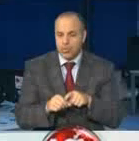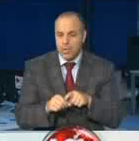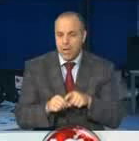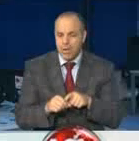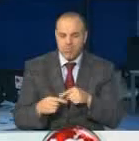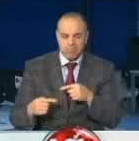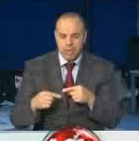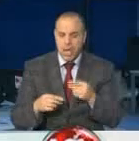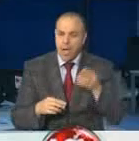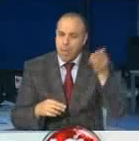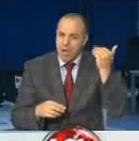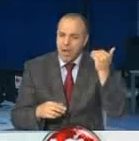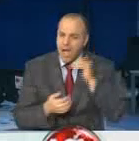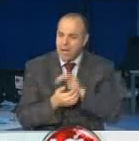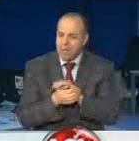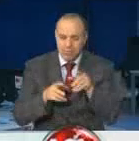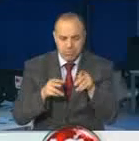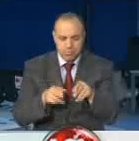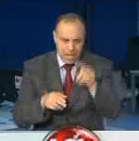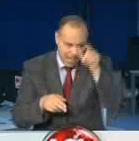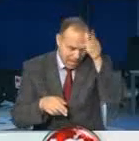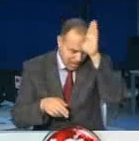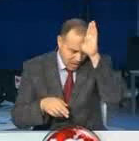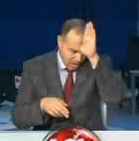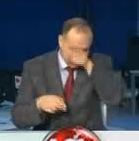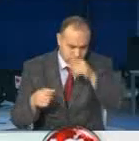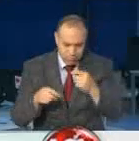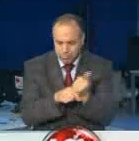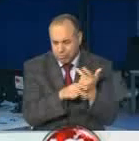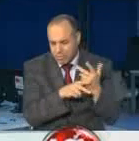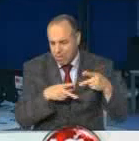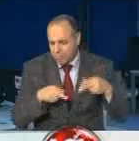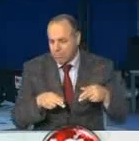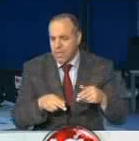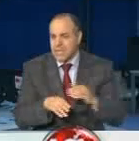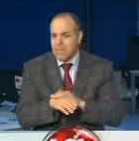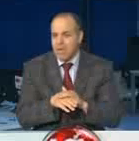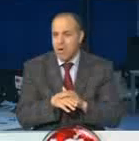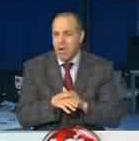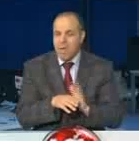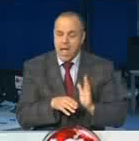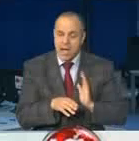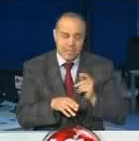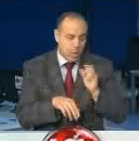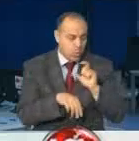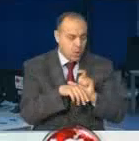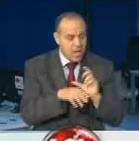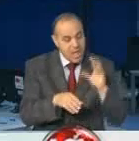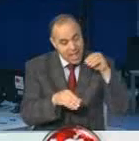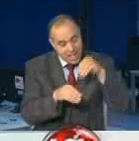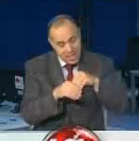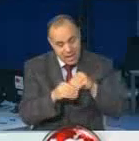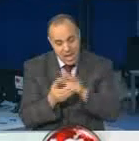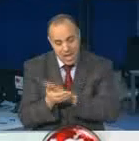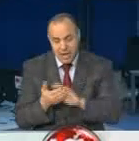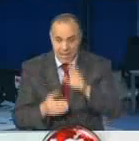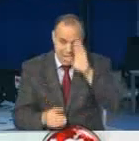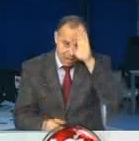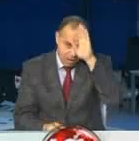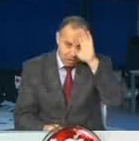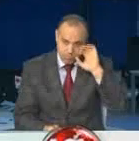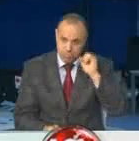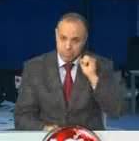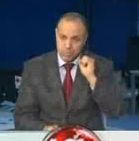الجليد الذي طبع العلاقات التركية العراقية خلال السنوات الأخيرة بسبب تواجد القوات التركية على الأراضي العراقية